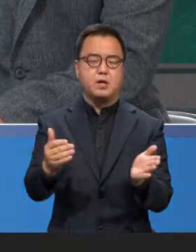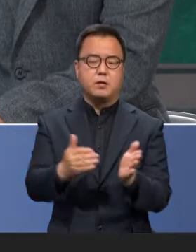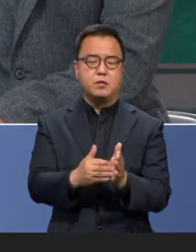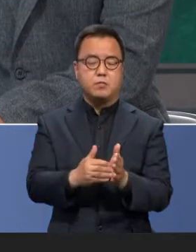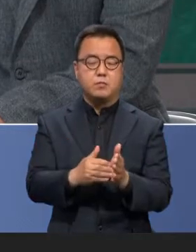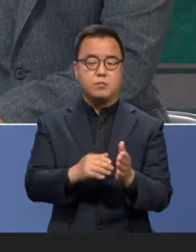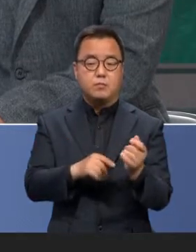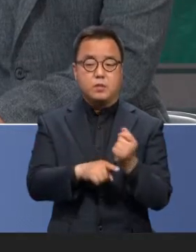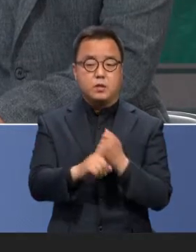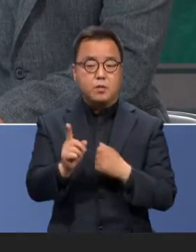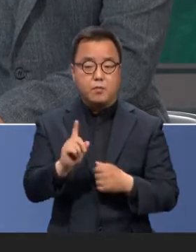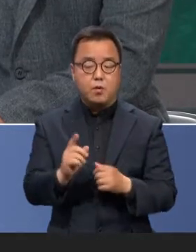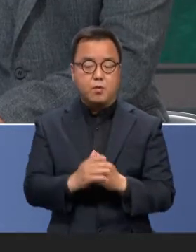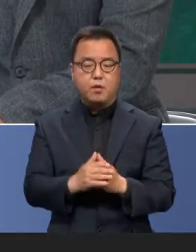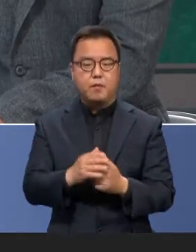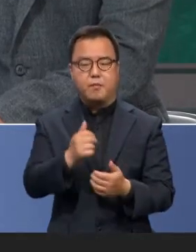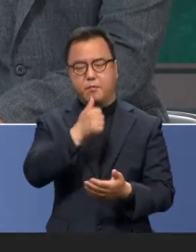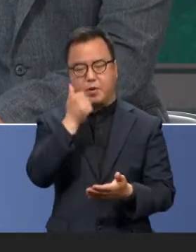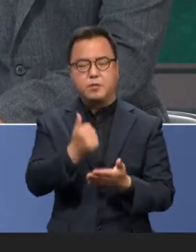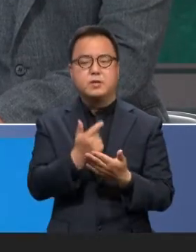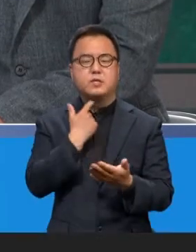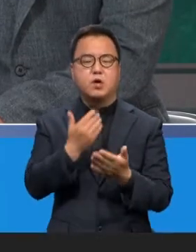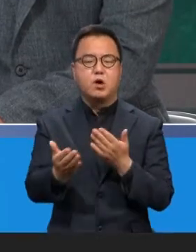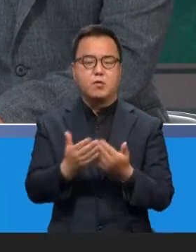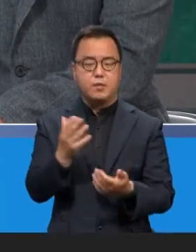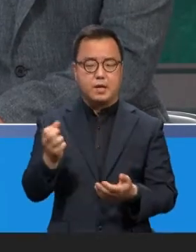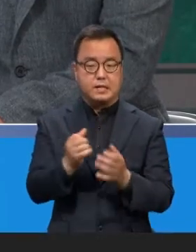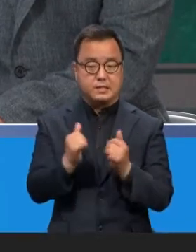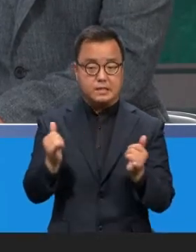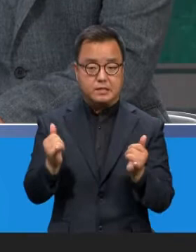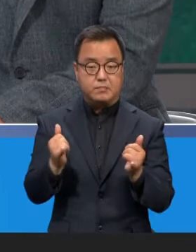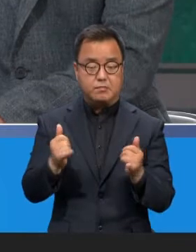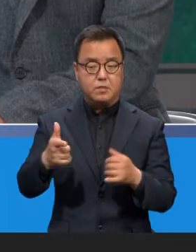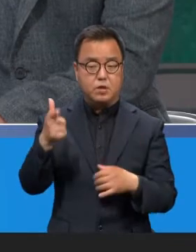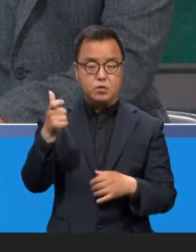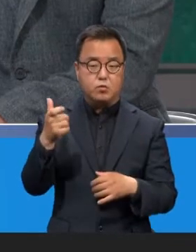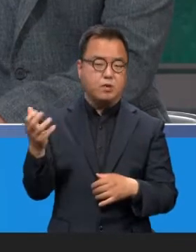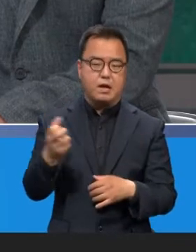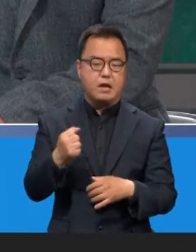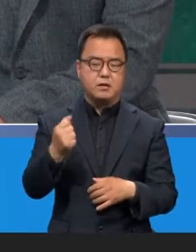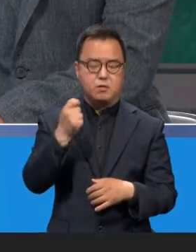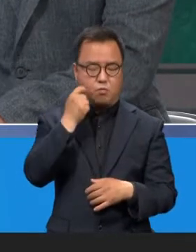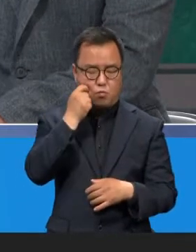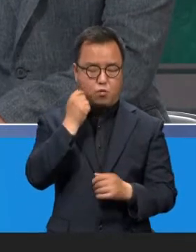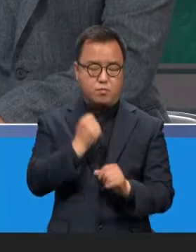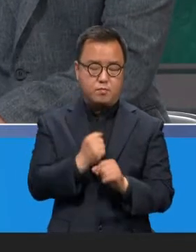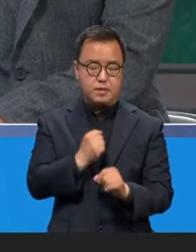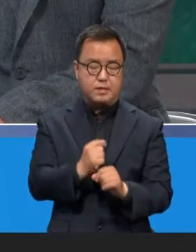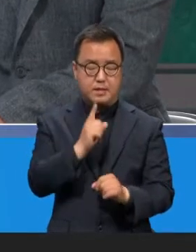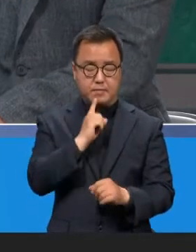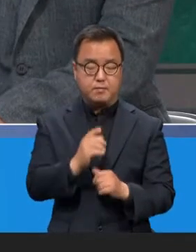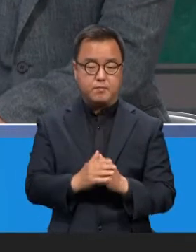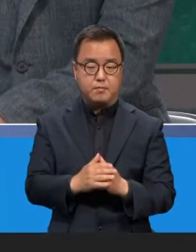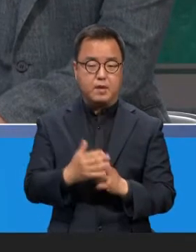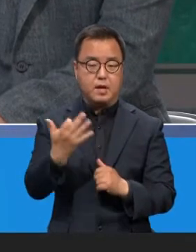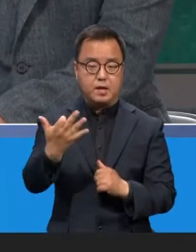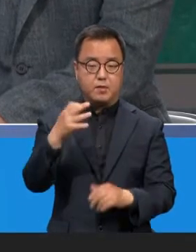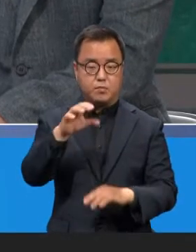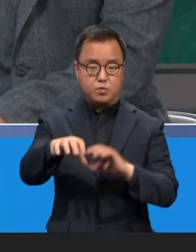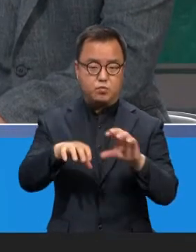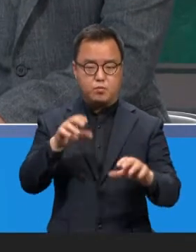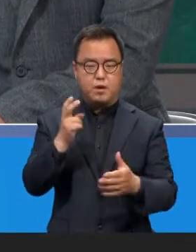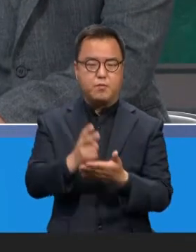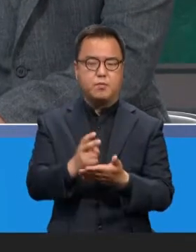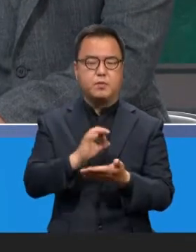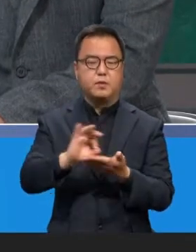말하면 범죄 이력이 있는 사람처럼 위험인물 들이 총기를 소유하기 어렵게 만드는 법 인데요 4 이미 19 개 주에서 이 법을 도입했지만